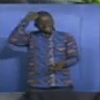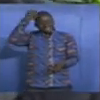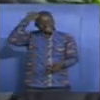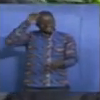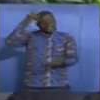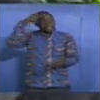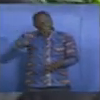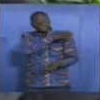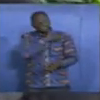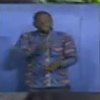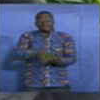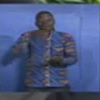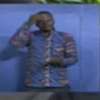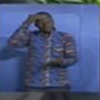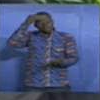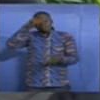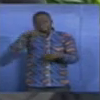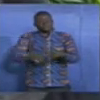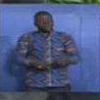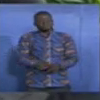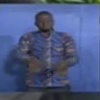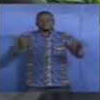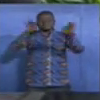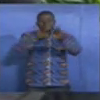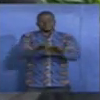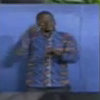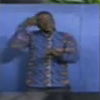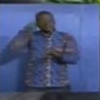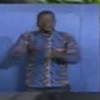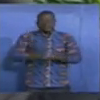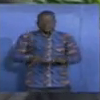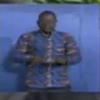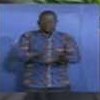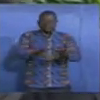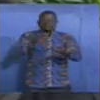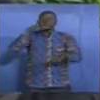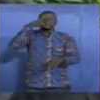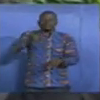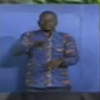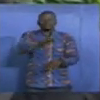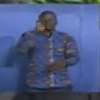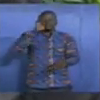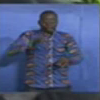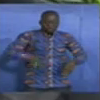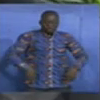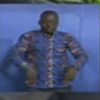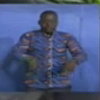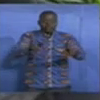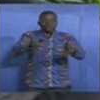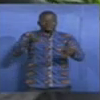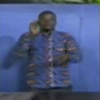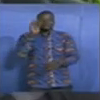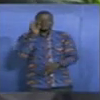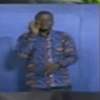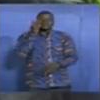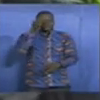d'apprentissage et de navigation qui sont très importantes chez l'abeille. Les abeilles doivent pouvoir retrouver leur chemin entre les fleurs et leurs ruches et si elles se perdent,